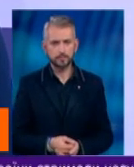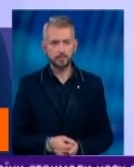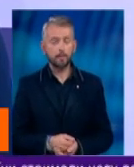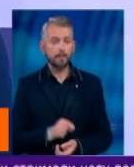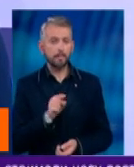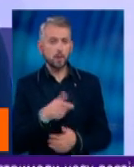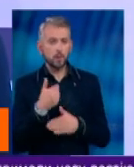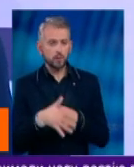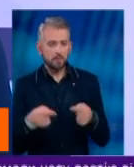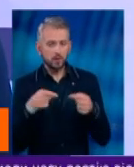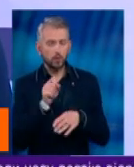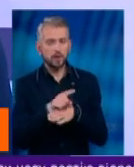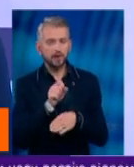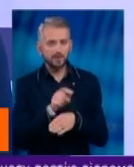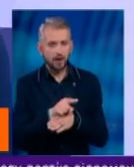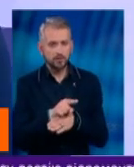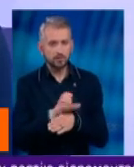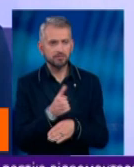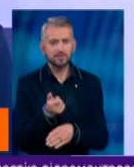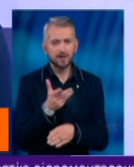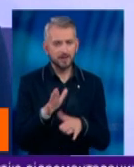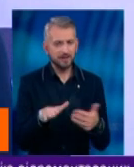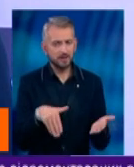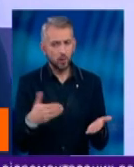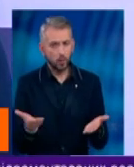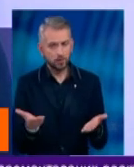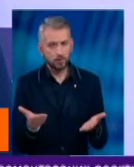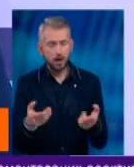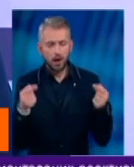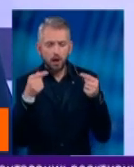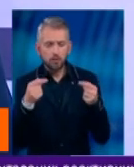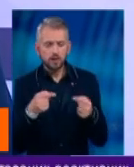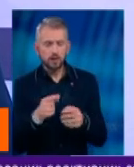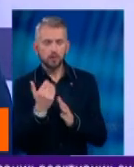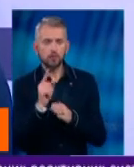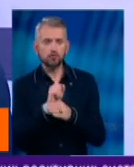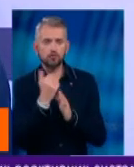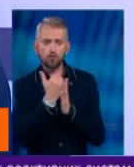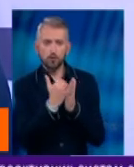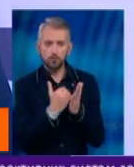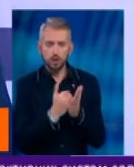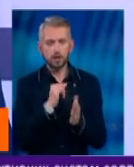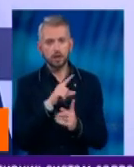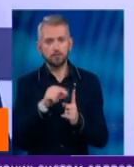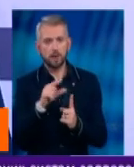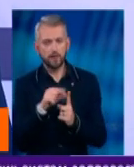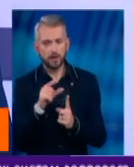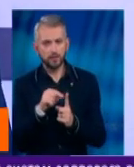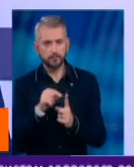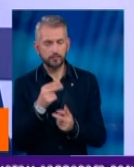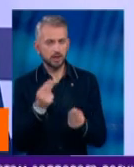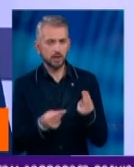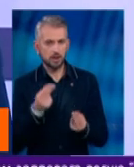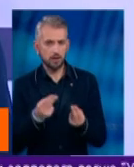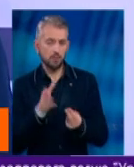здесь уже определенная задача с нескольких сторон определить вот эти вот нормы и правила, как говорится, игры. То